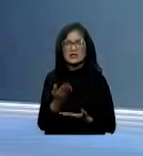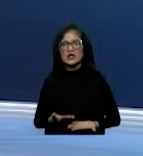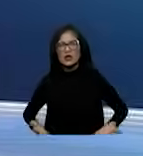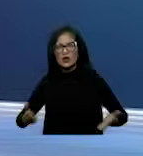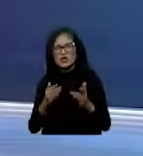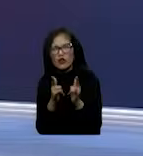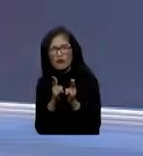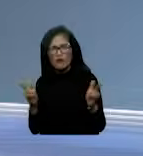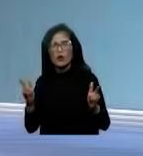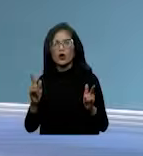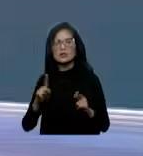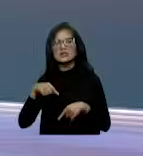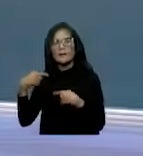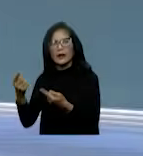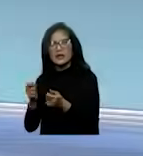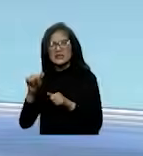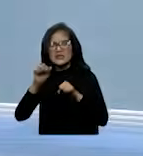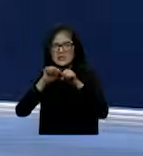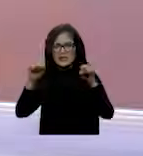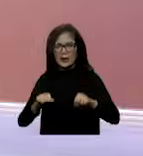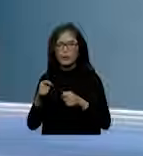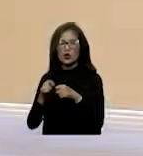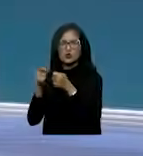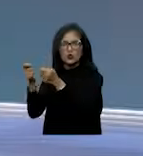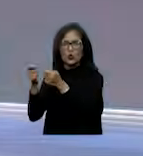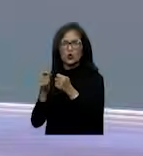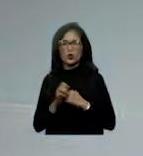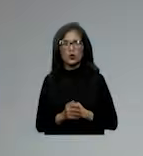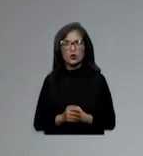sudah disampaikan dalam sistem rujukan.